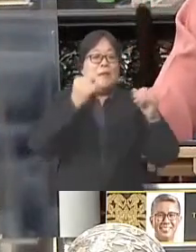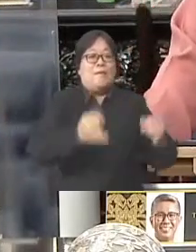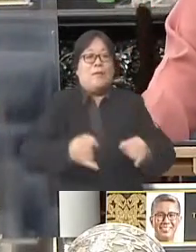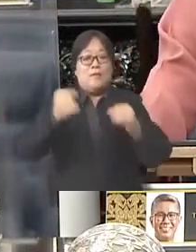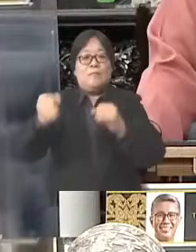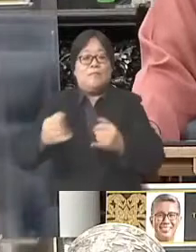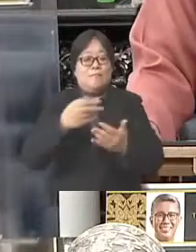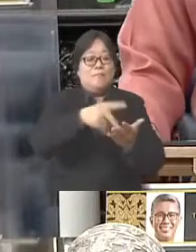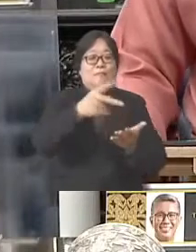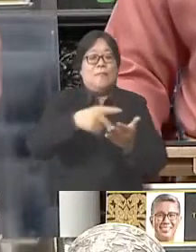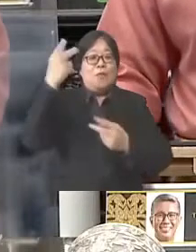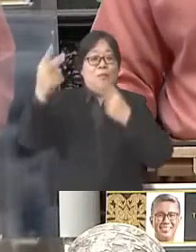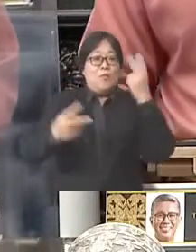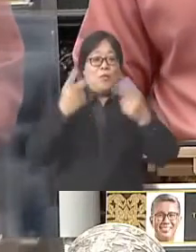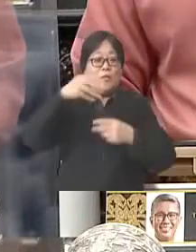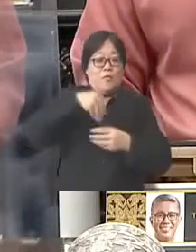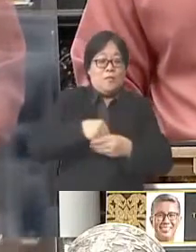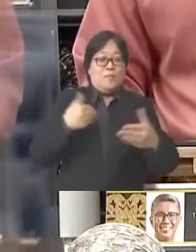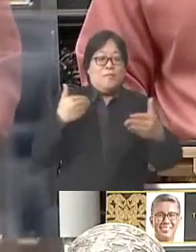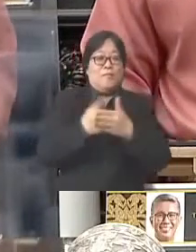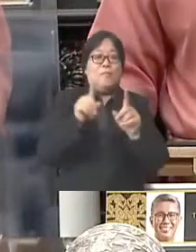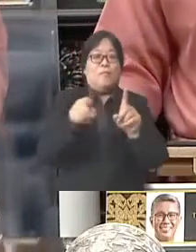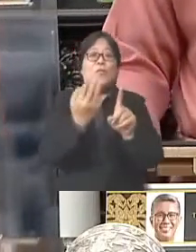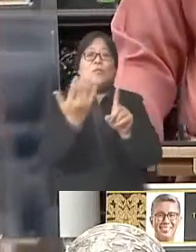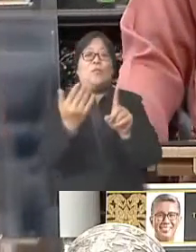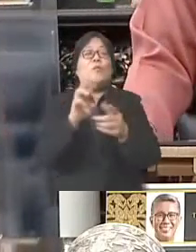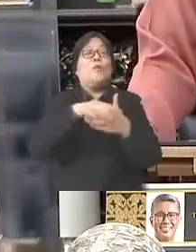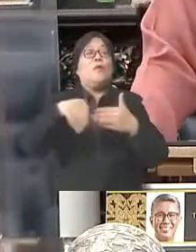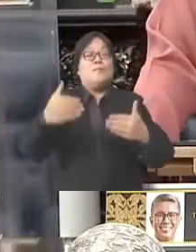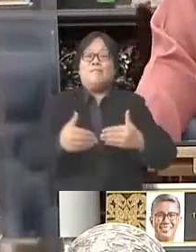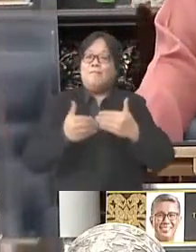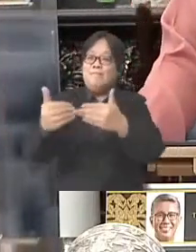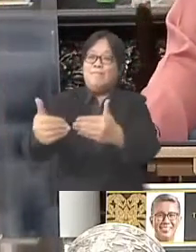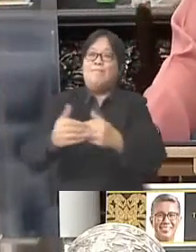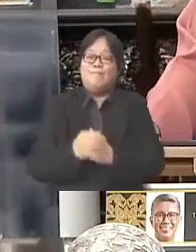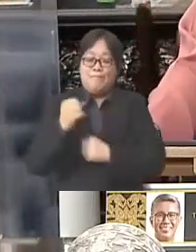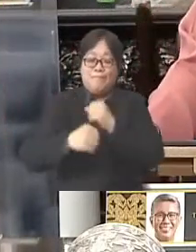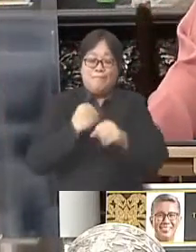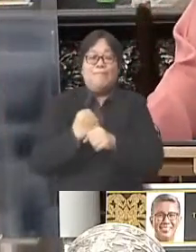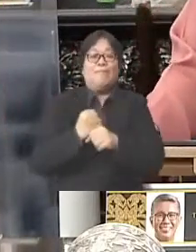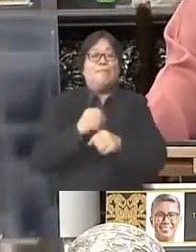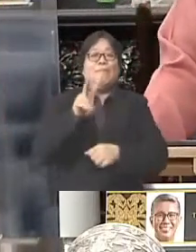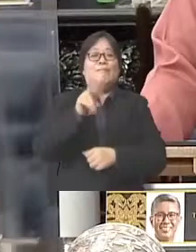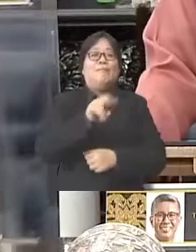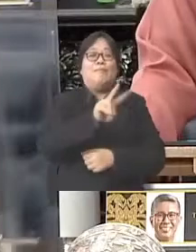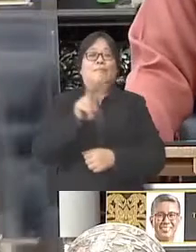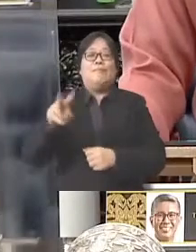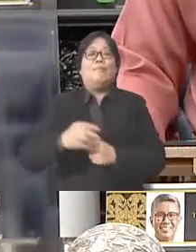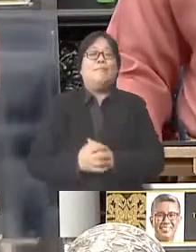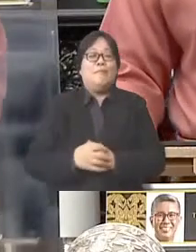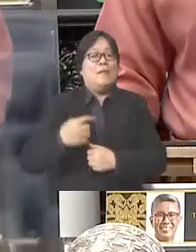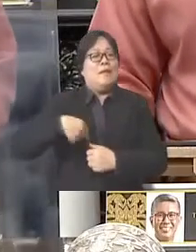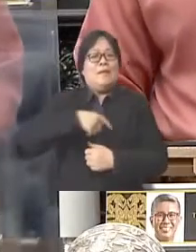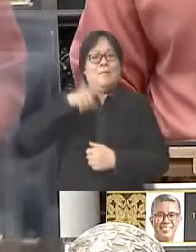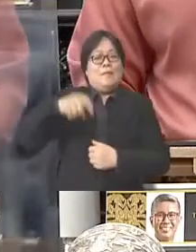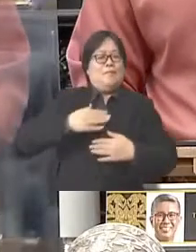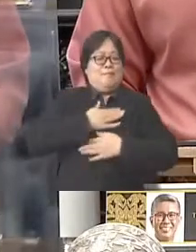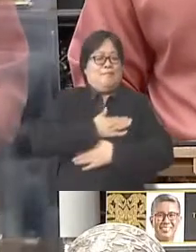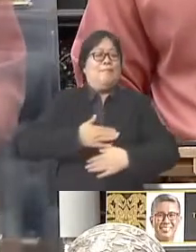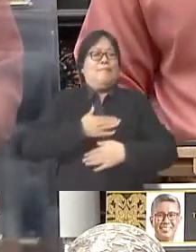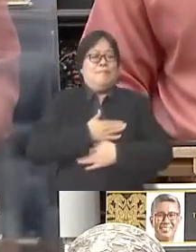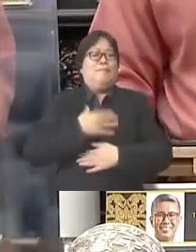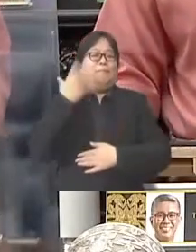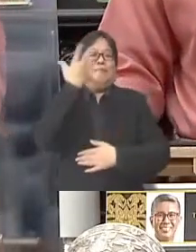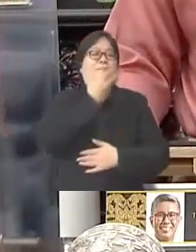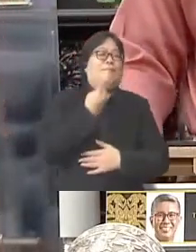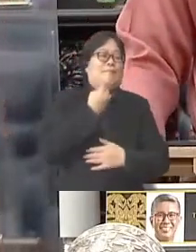individu bagi perdagangan pelancongan domestik sehingga 1000 Ringgit dilanjutkan sehingga tahun taksiran 22 Kita harus Menikmati